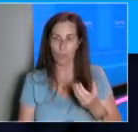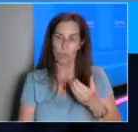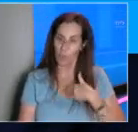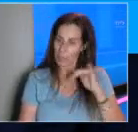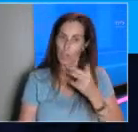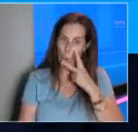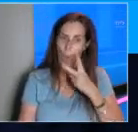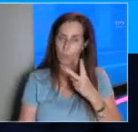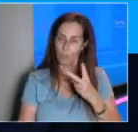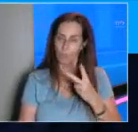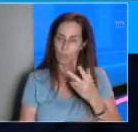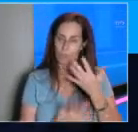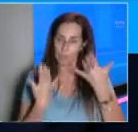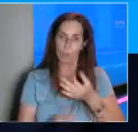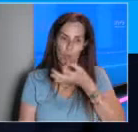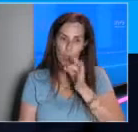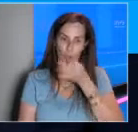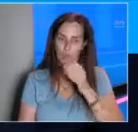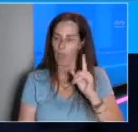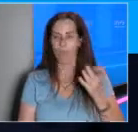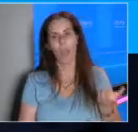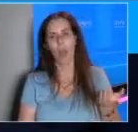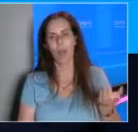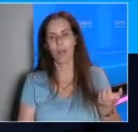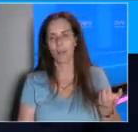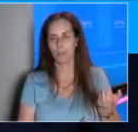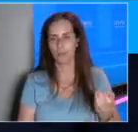אנחנו כן רואים נתונים מעודדים, אבל